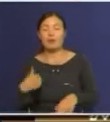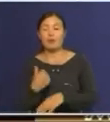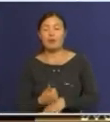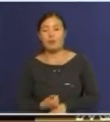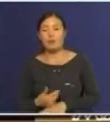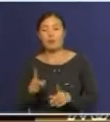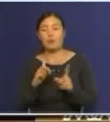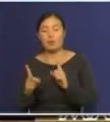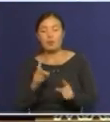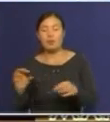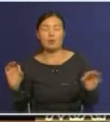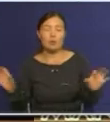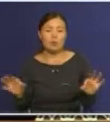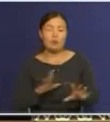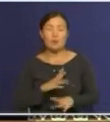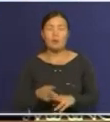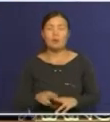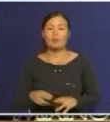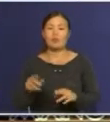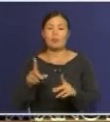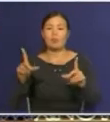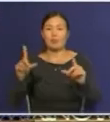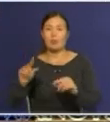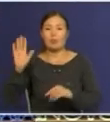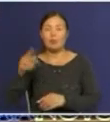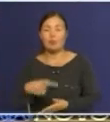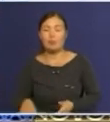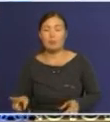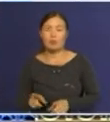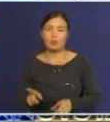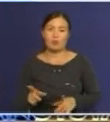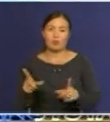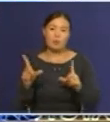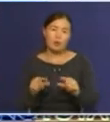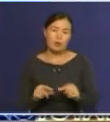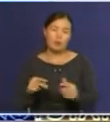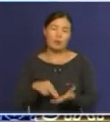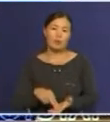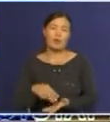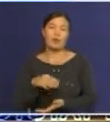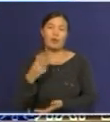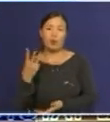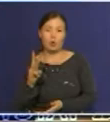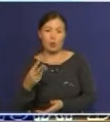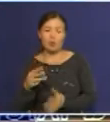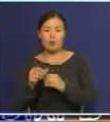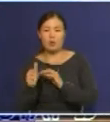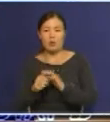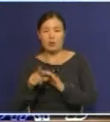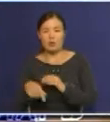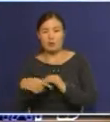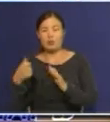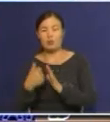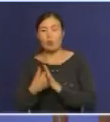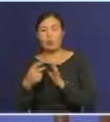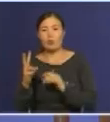электросетей. В ходе специального брифинга для представителей СМИ было отмечено, что понижение составило с 3 тенге 16 тиинов до